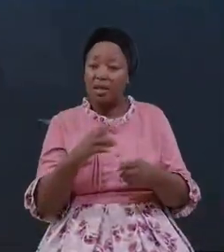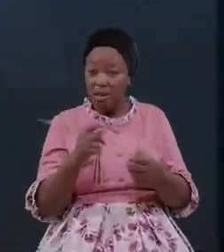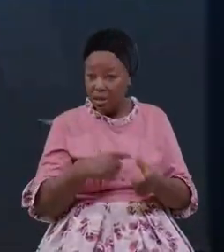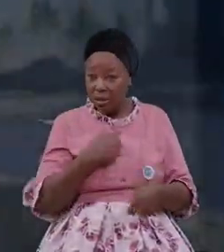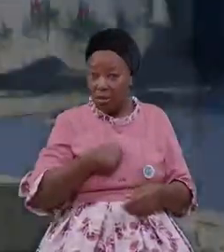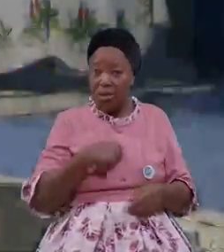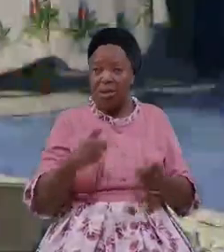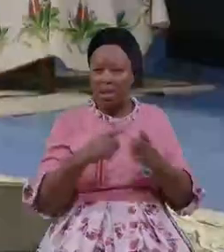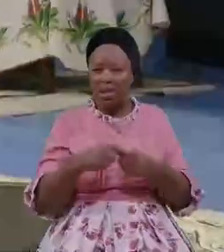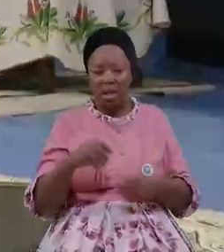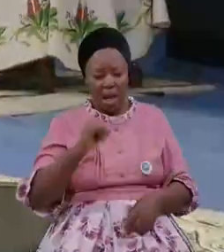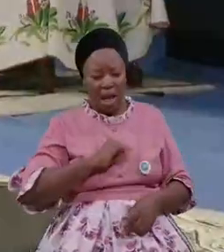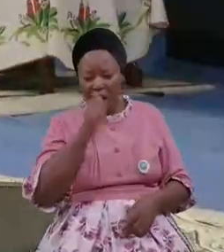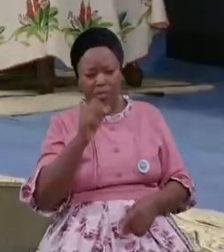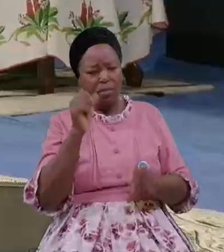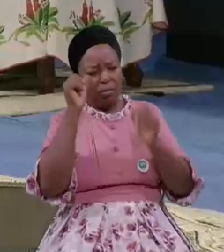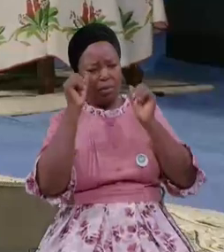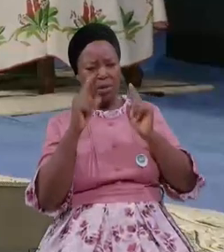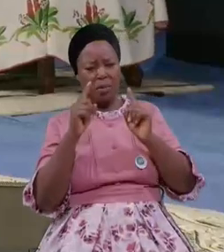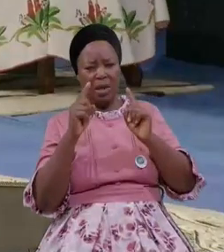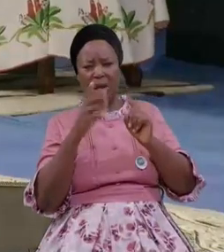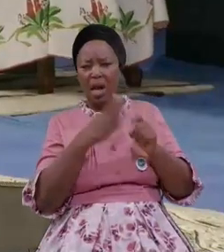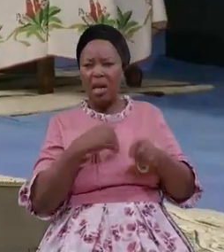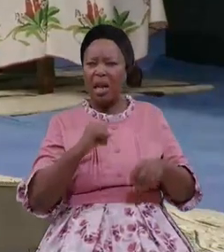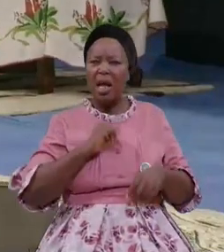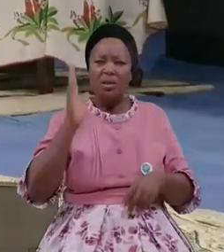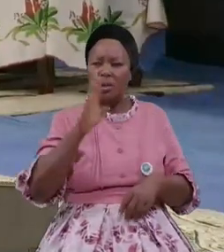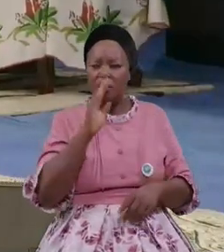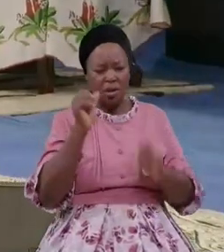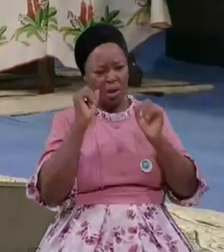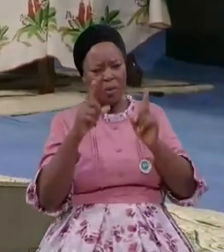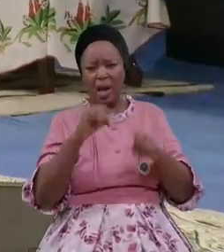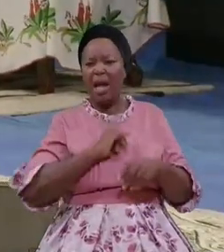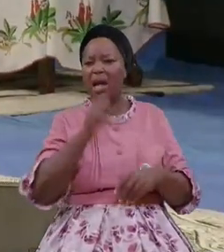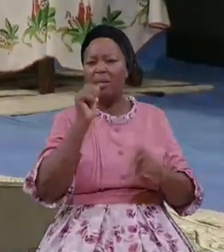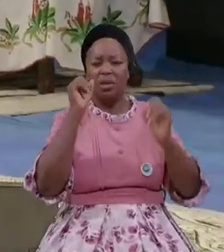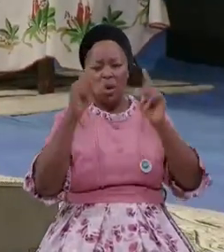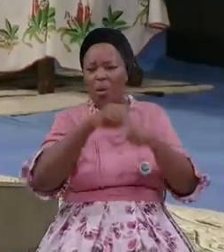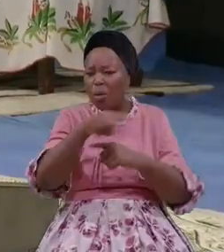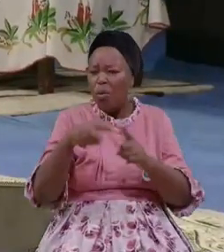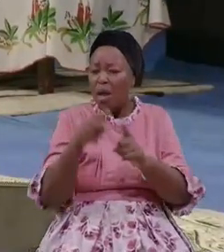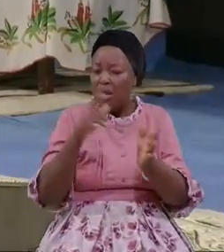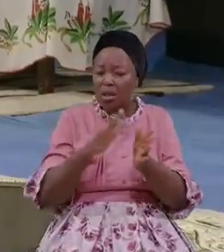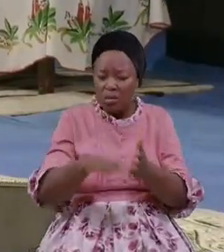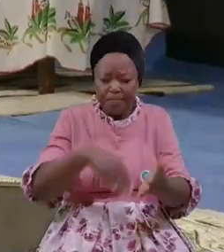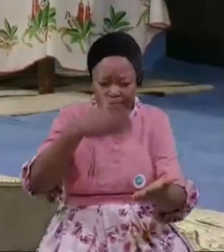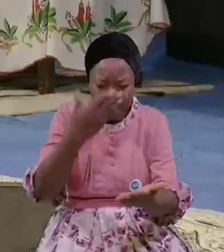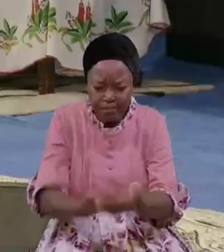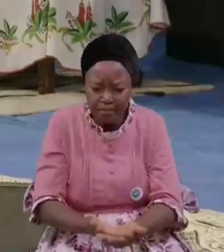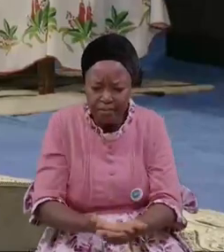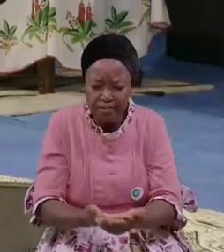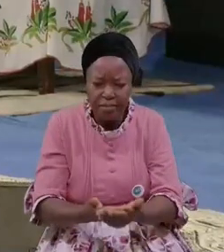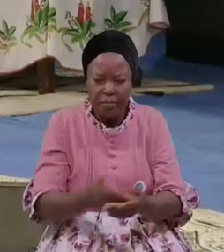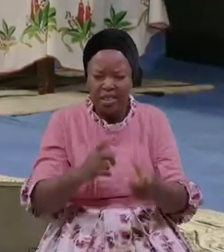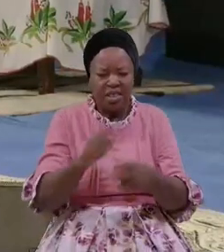tu ne dois pas être surpris je suis étonné lorsque Jésus est arrivé là-bas